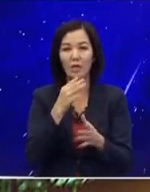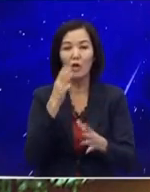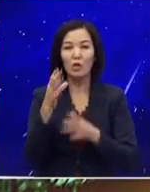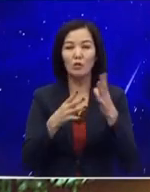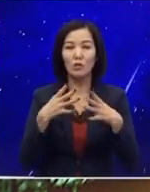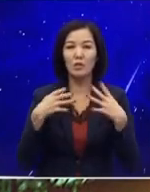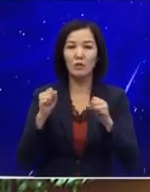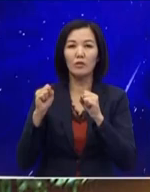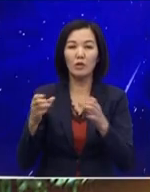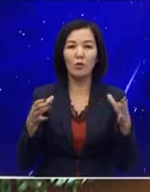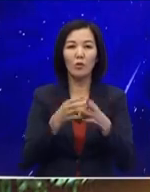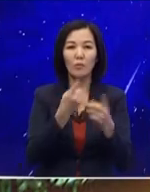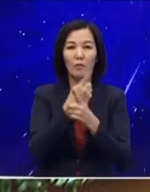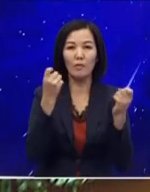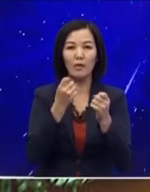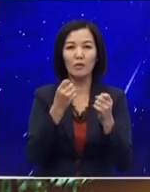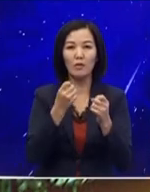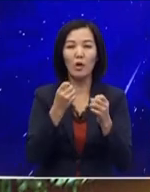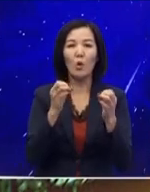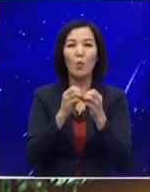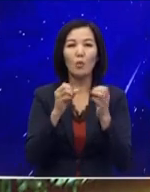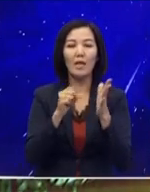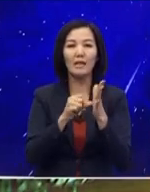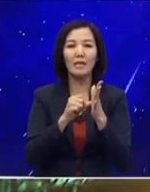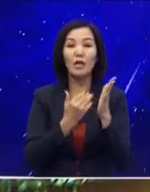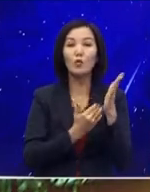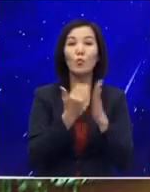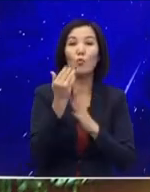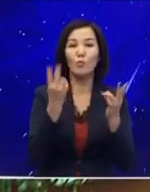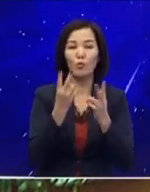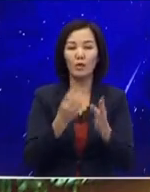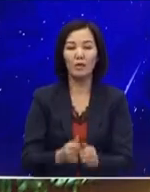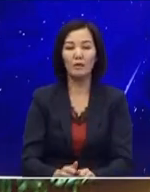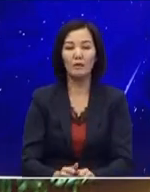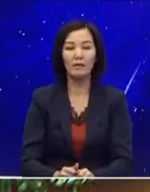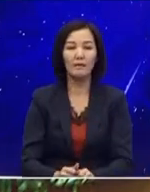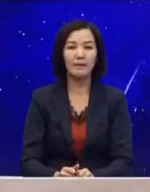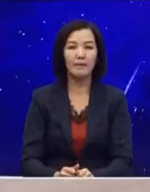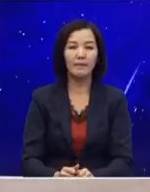денсаулық сақтау ұйымының мәліметінше бұл көрсеткіш жылына 16-дан кем болмауы тиіс.